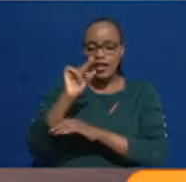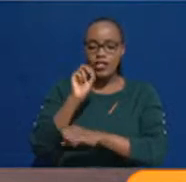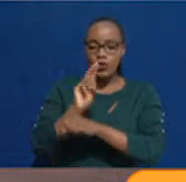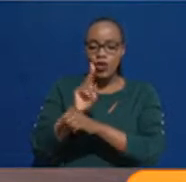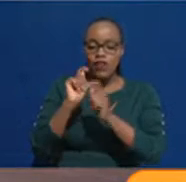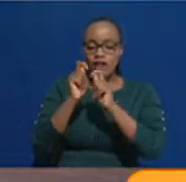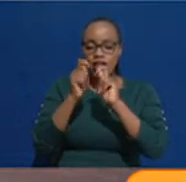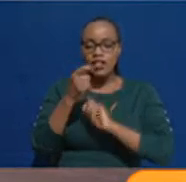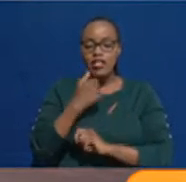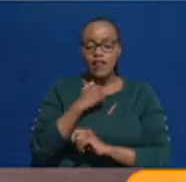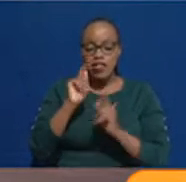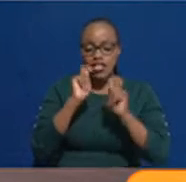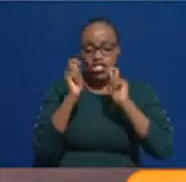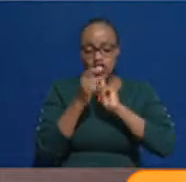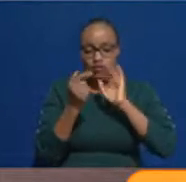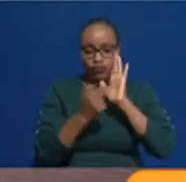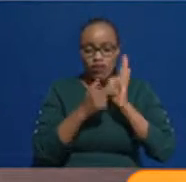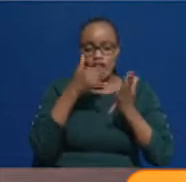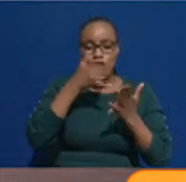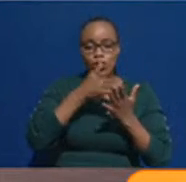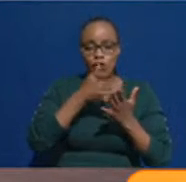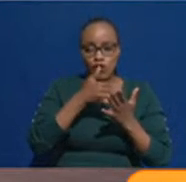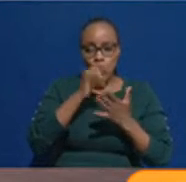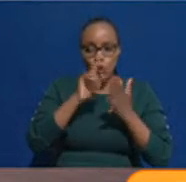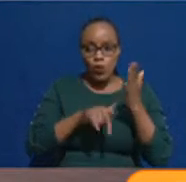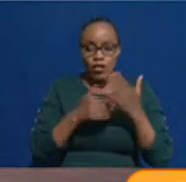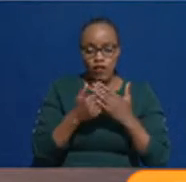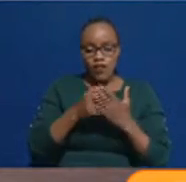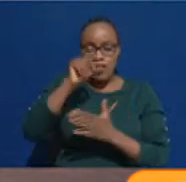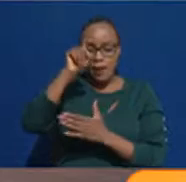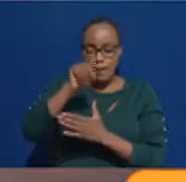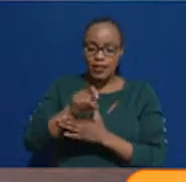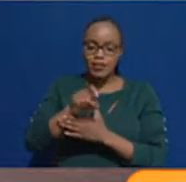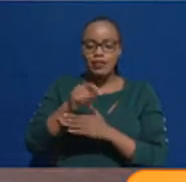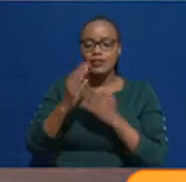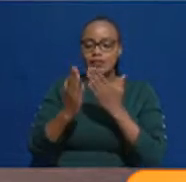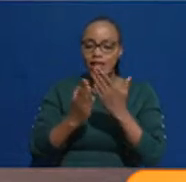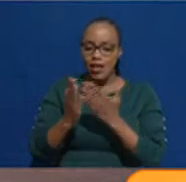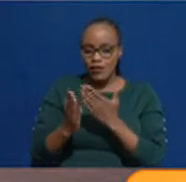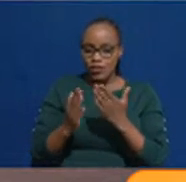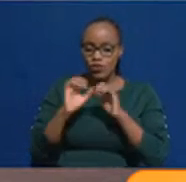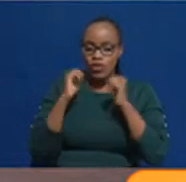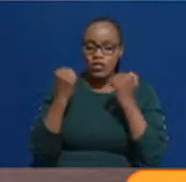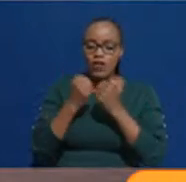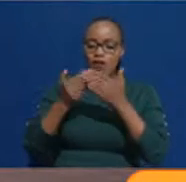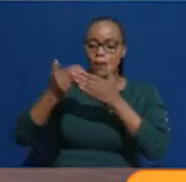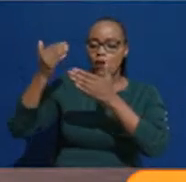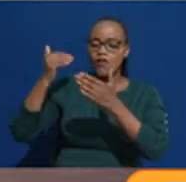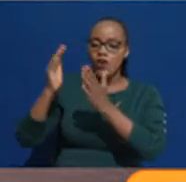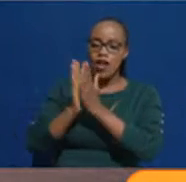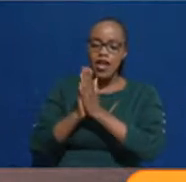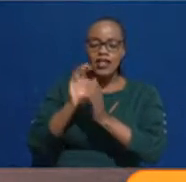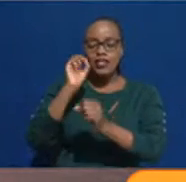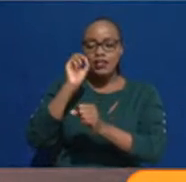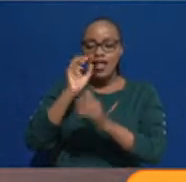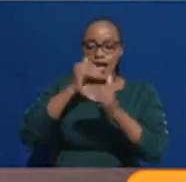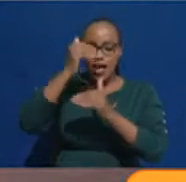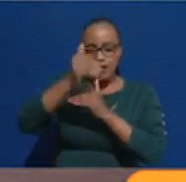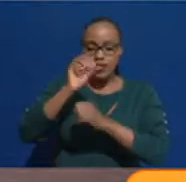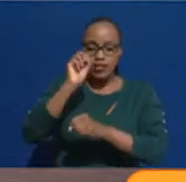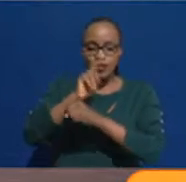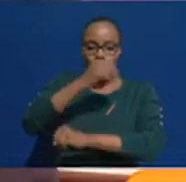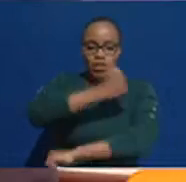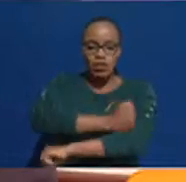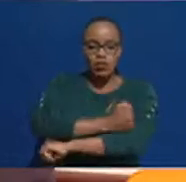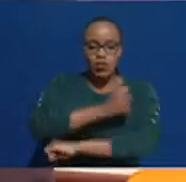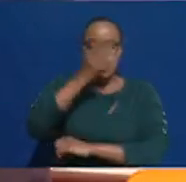marekebisho. Mabadiliko hayo pia yanahusisha huduma ya lazima kwa jamii kabla na baada ya masomo ya sekondari.